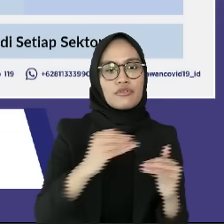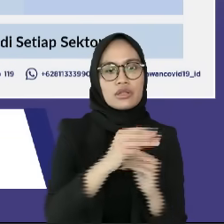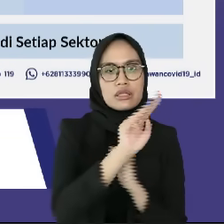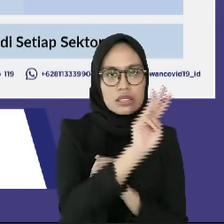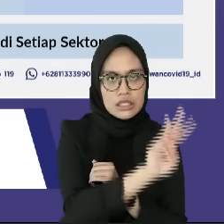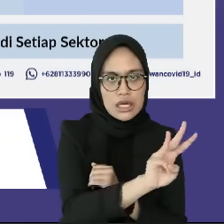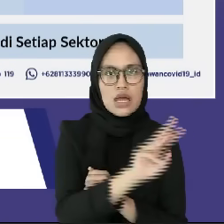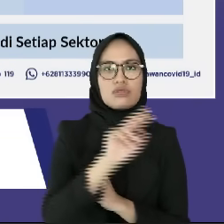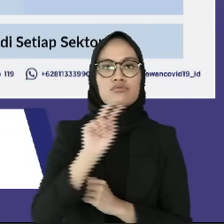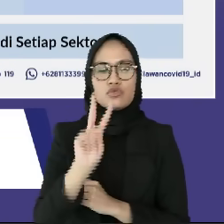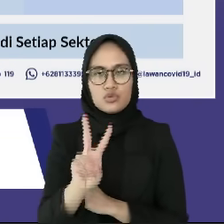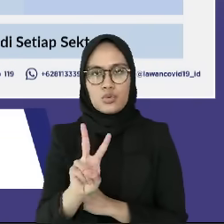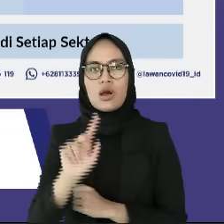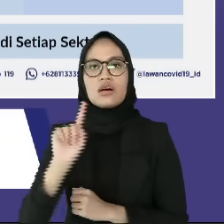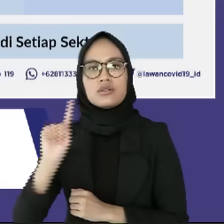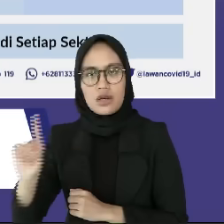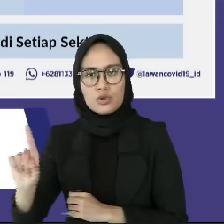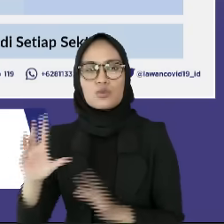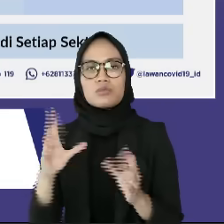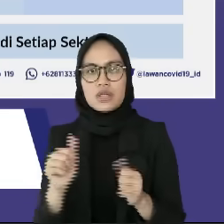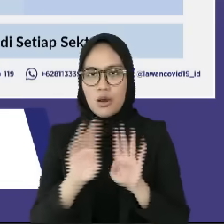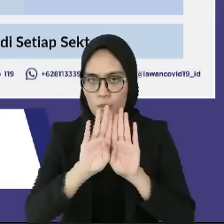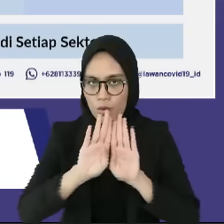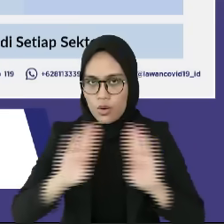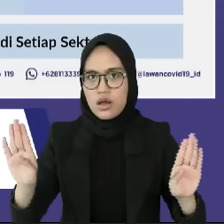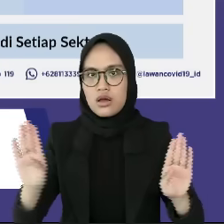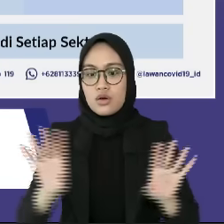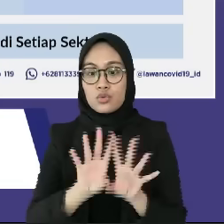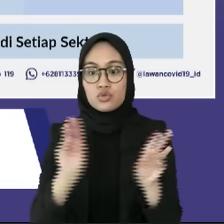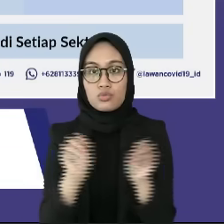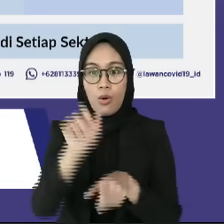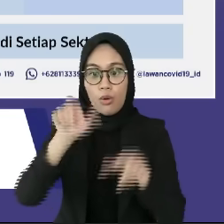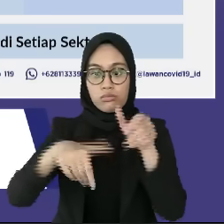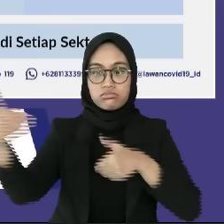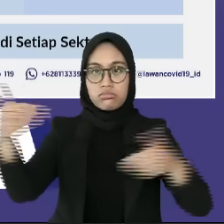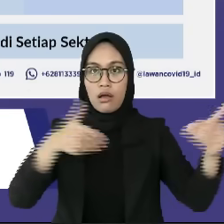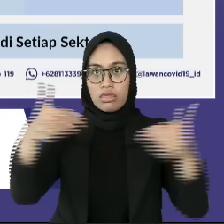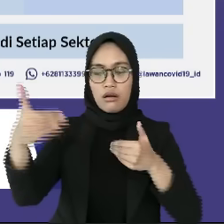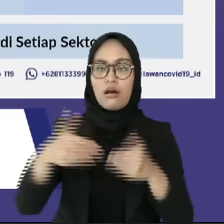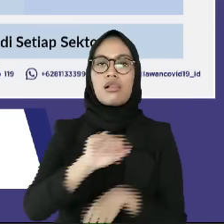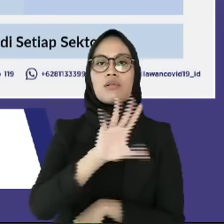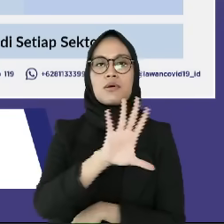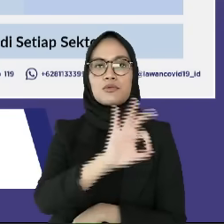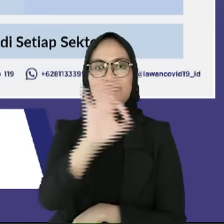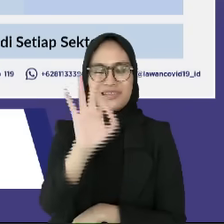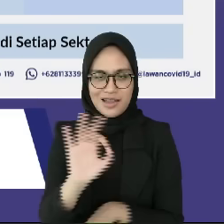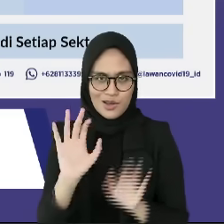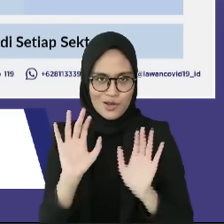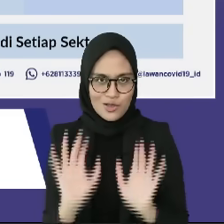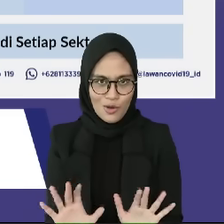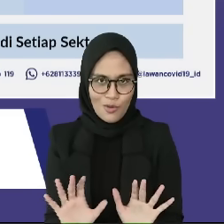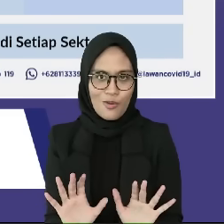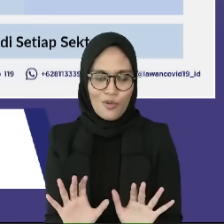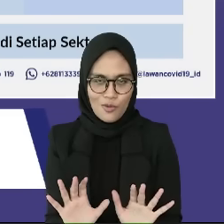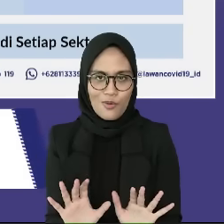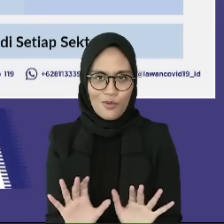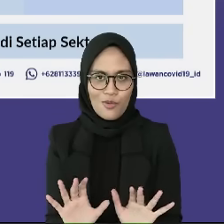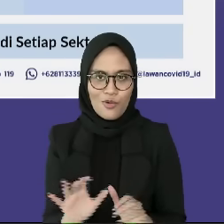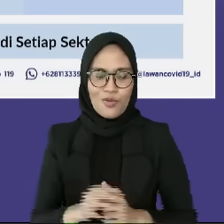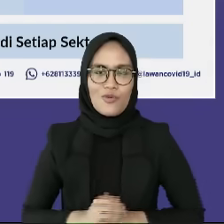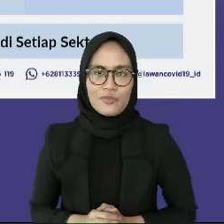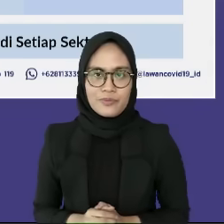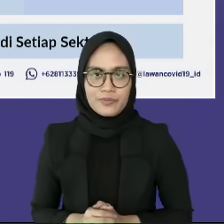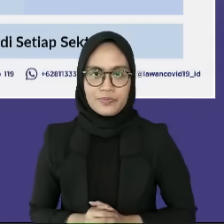1 dapat beroperasi maksimal 50% dengan syarat pengunjung tergolong kategori hijau di